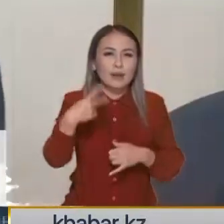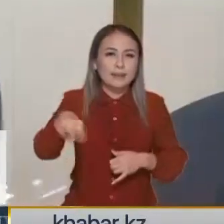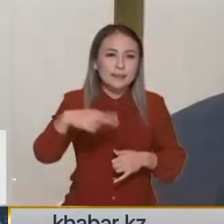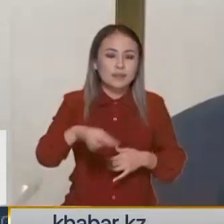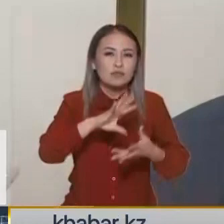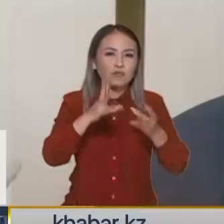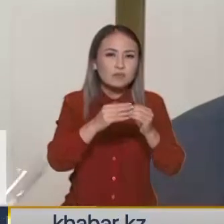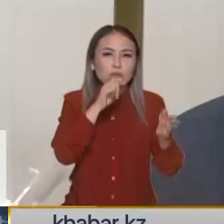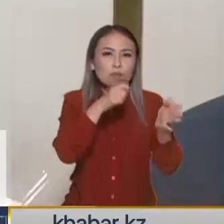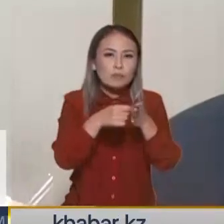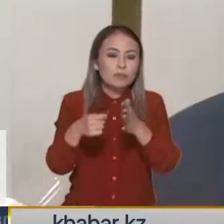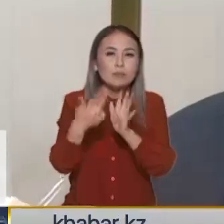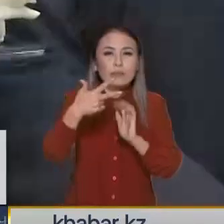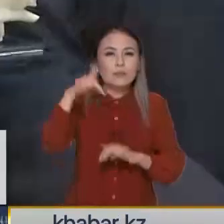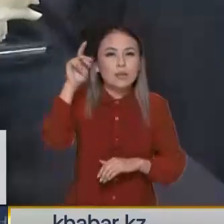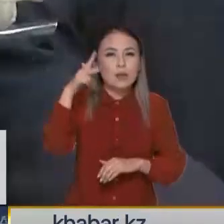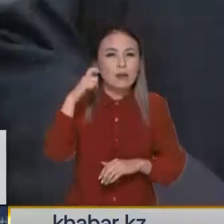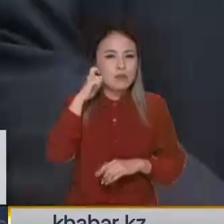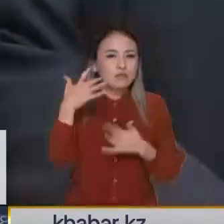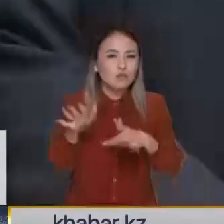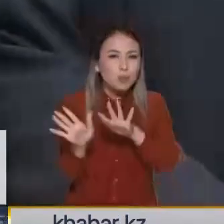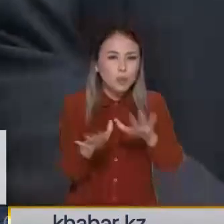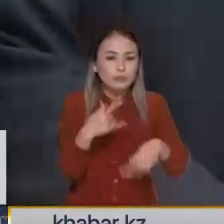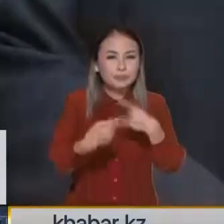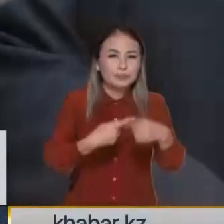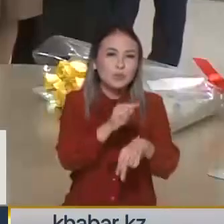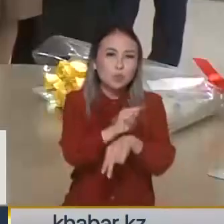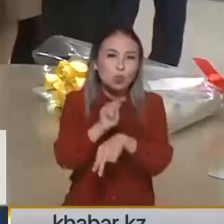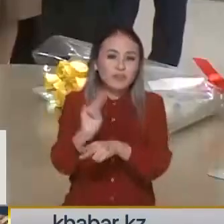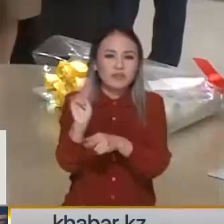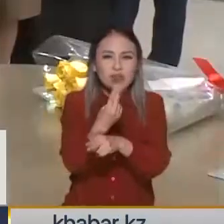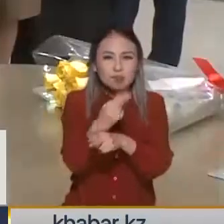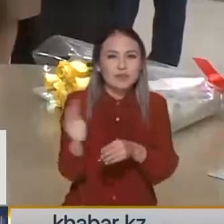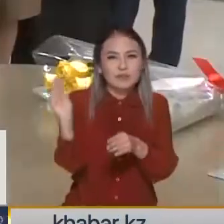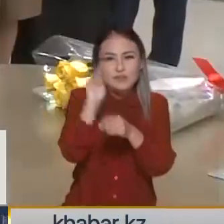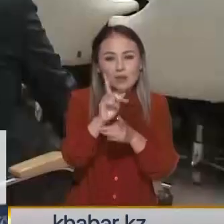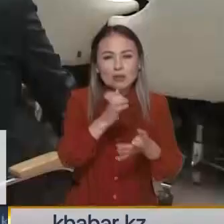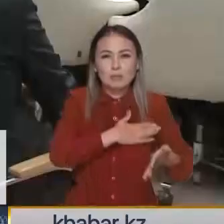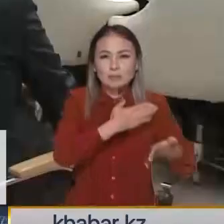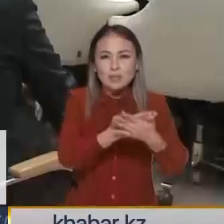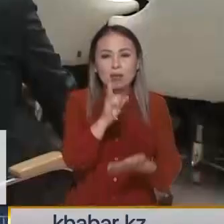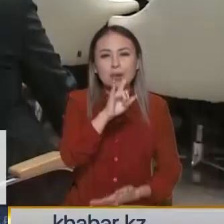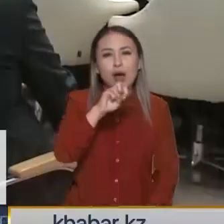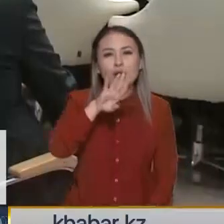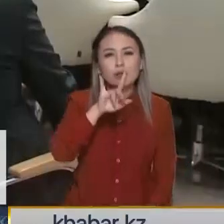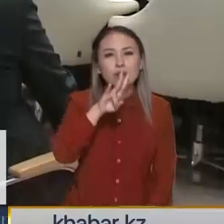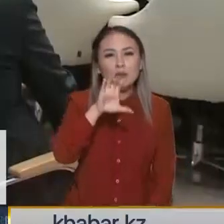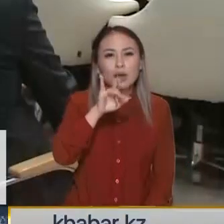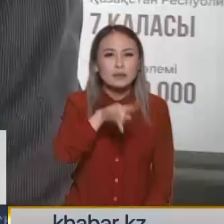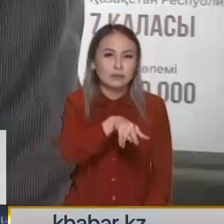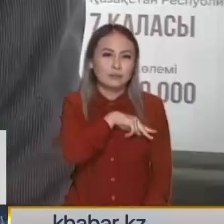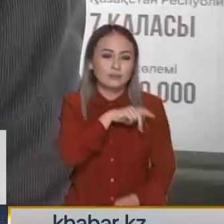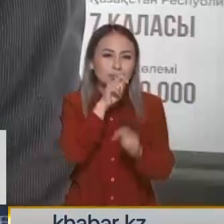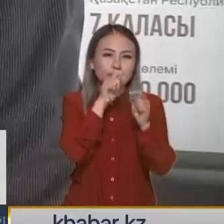жауһарлары мен сусындатып жүргеніне 30 жылдан асқан. Өскелең ұрпақты оқыту мен тәрбиелеу ісіне қосқан үлесі үшін Ыбырай Алтынсарин төсбелгісімен